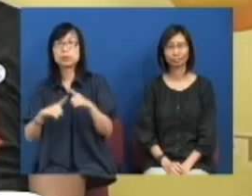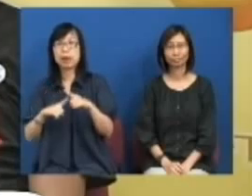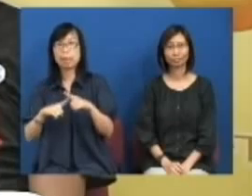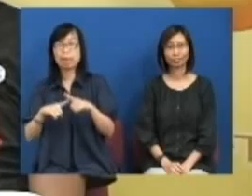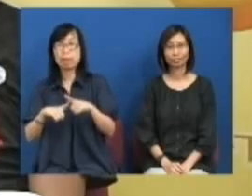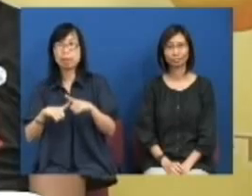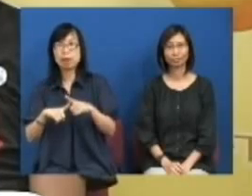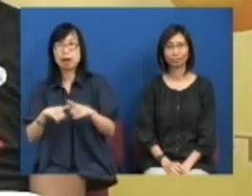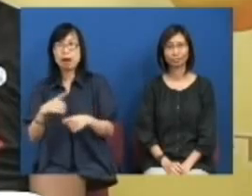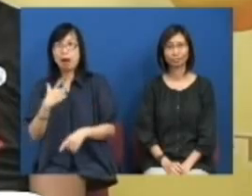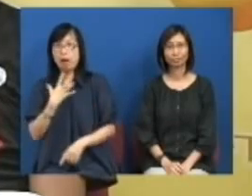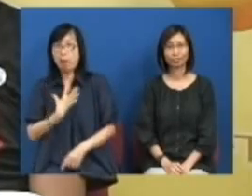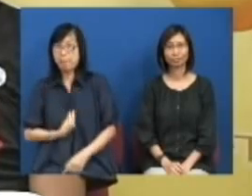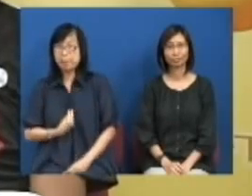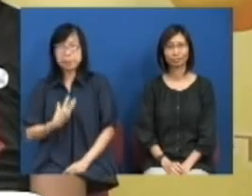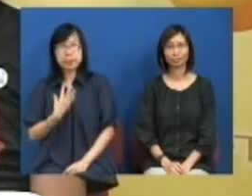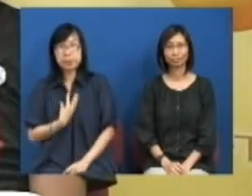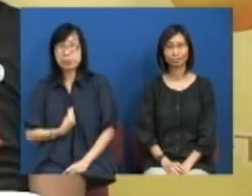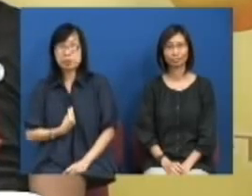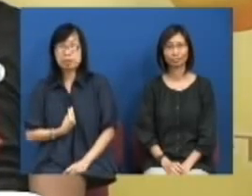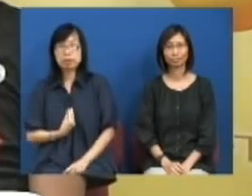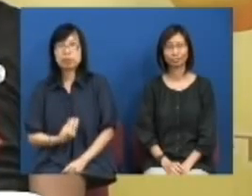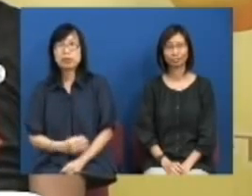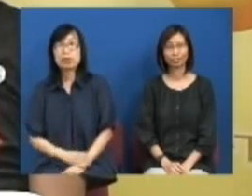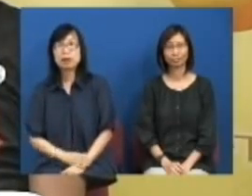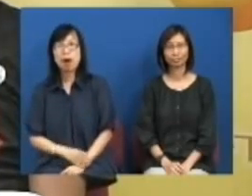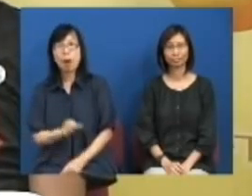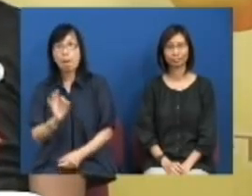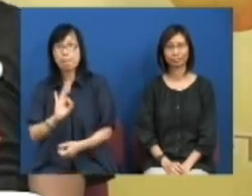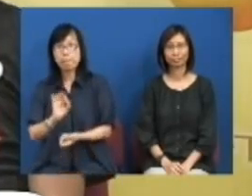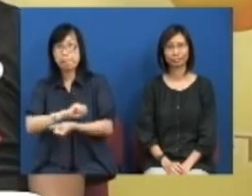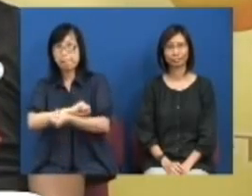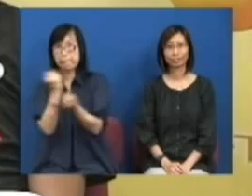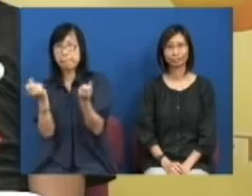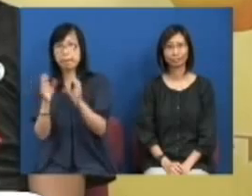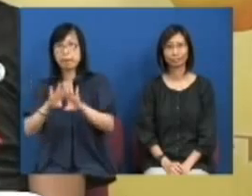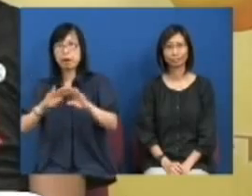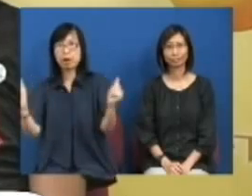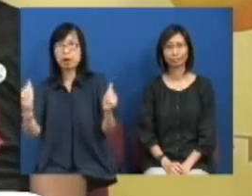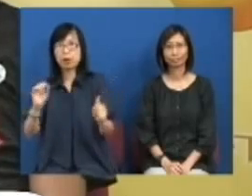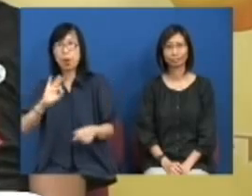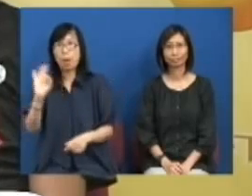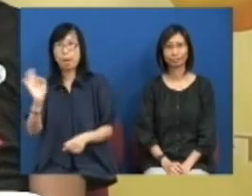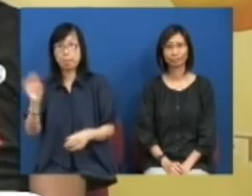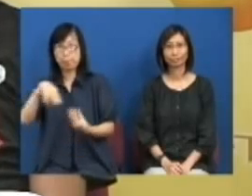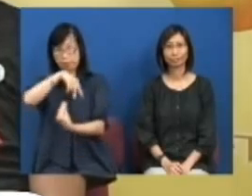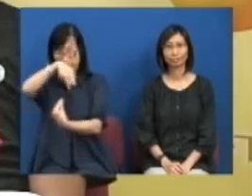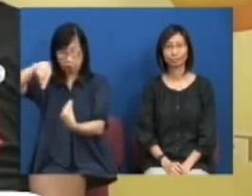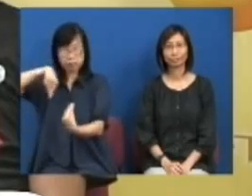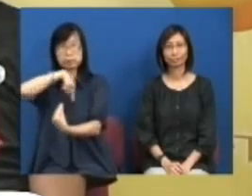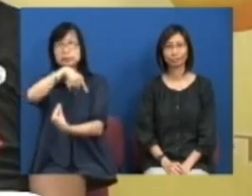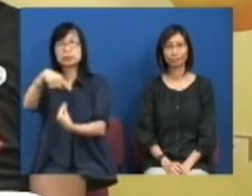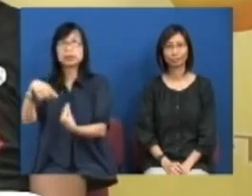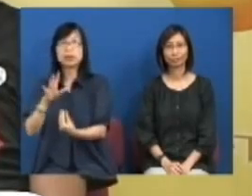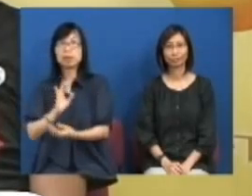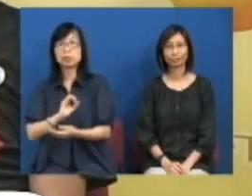蒙古人咧就好唔開心啊，或者污染啊，冇解決到嗰個周圍環境嘅問題啊，冇尊